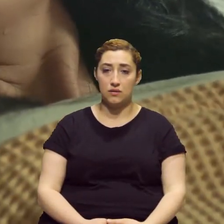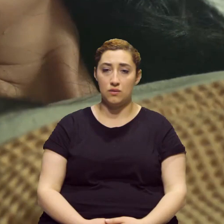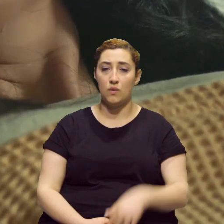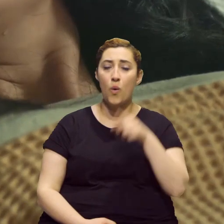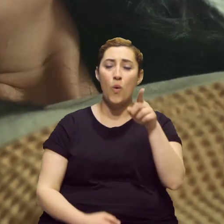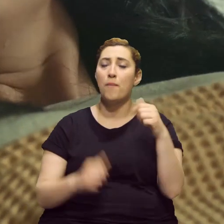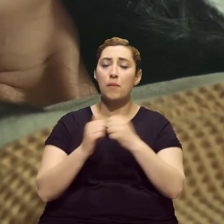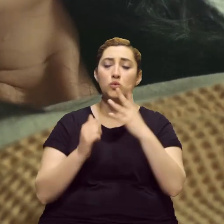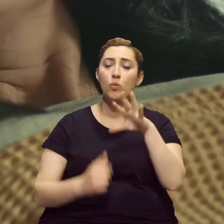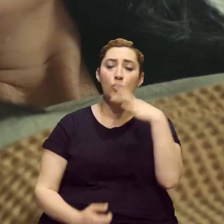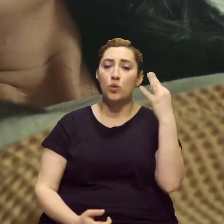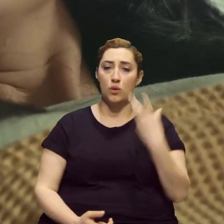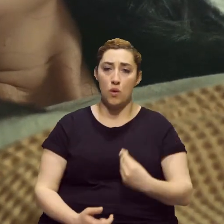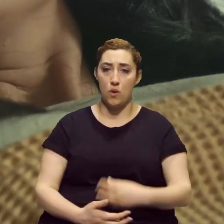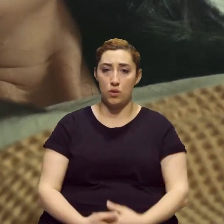Onunla çok mutlu ol.